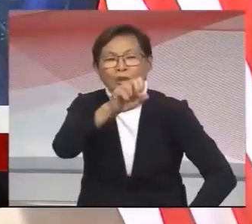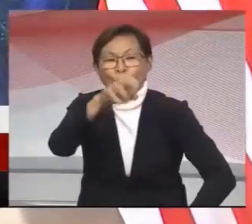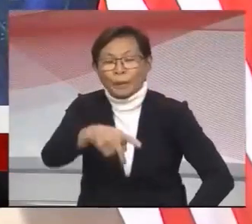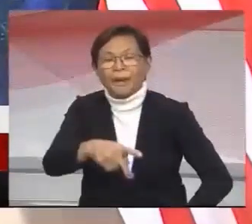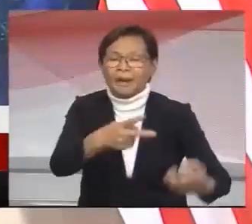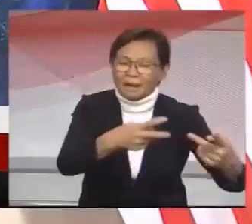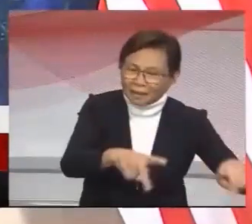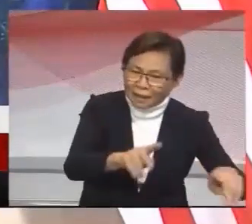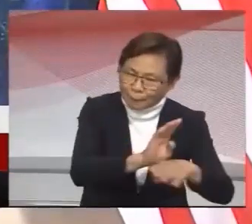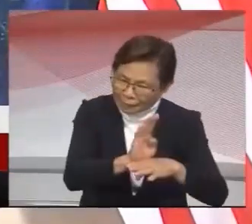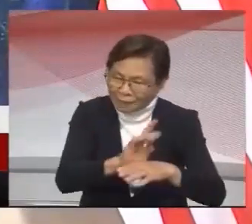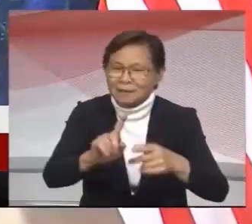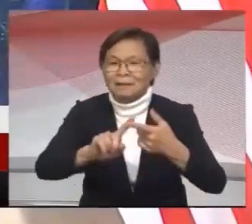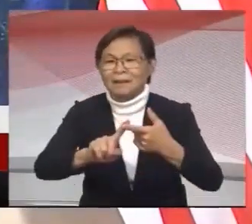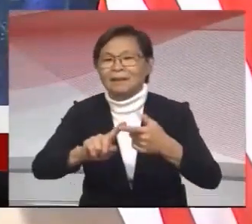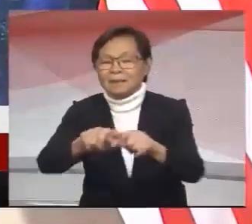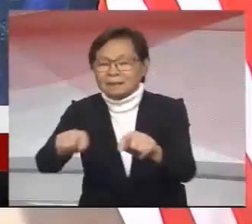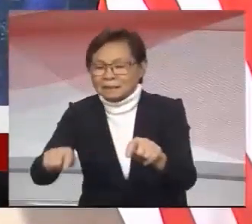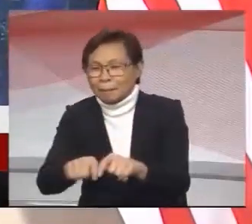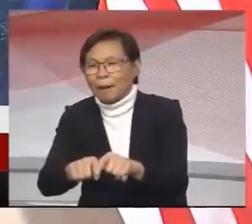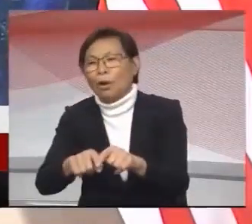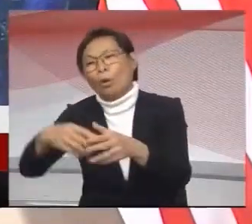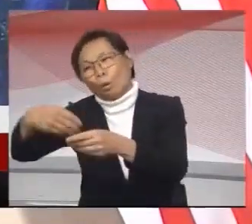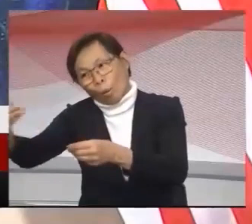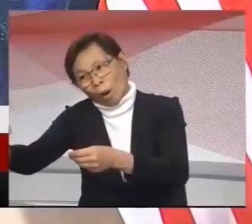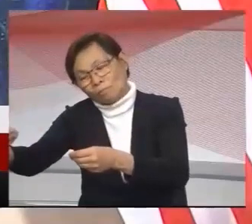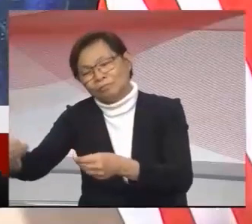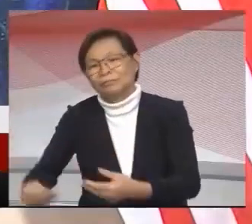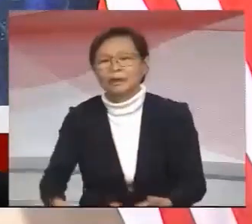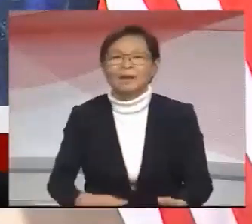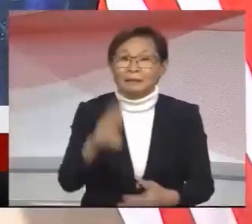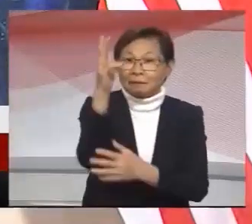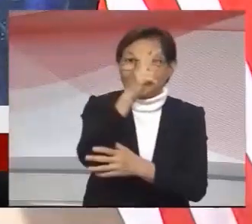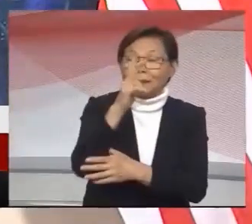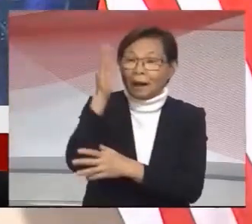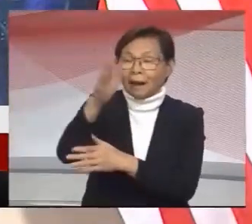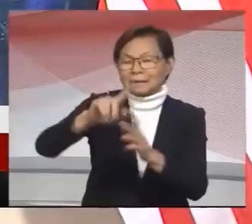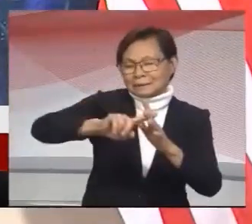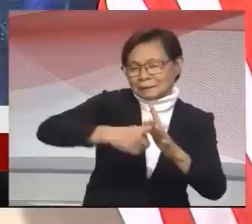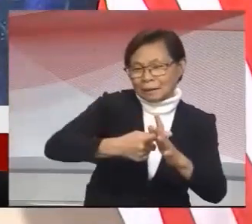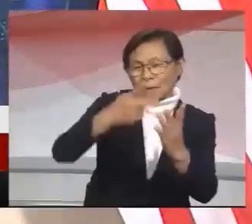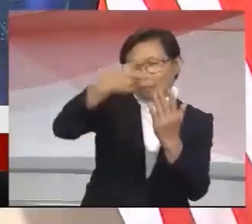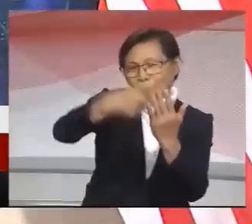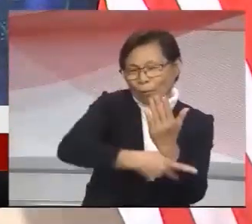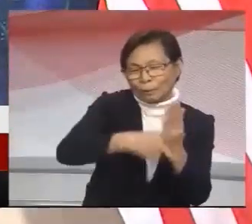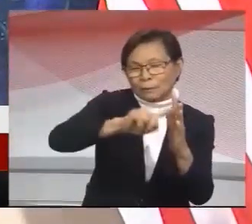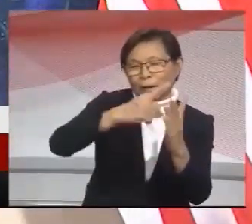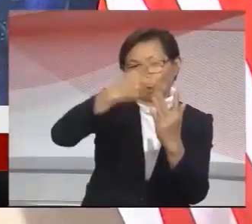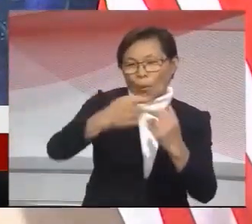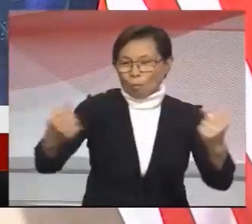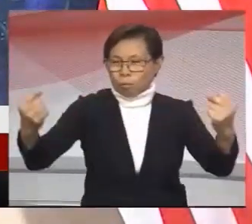Premiere premis perniagaan dan di tempat-tempat Awang selain itu juga Kerajaan akan melaksanakan program